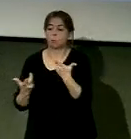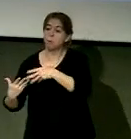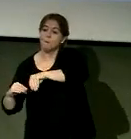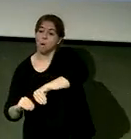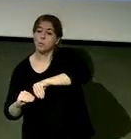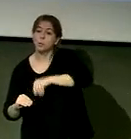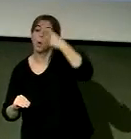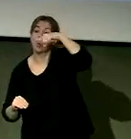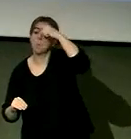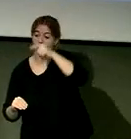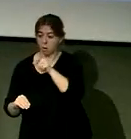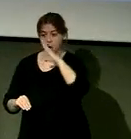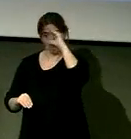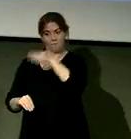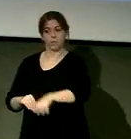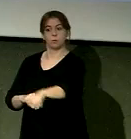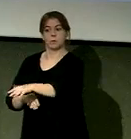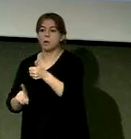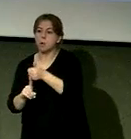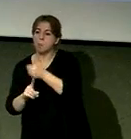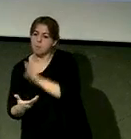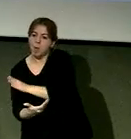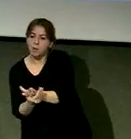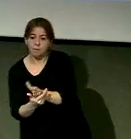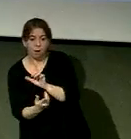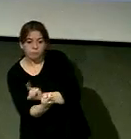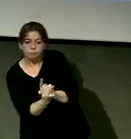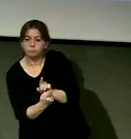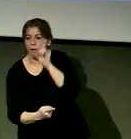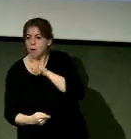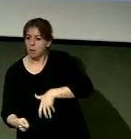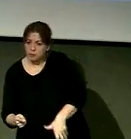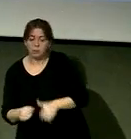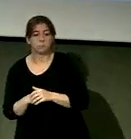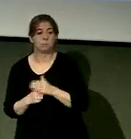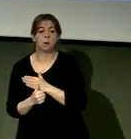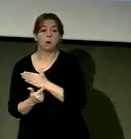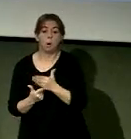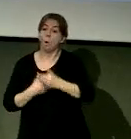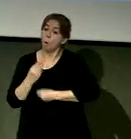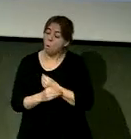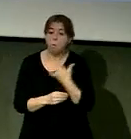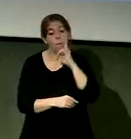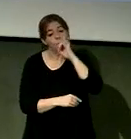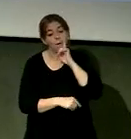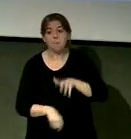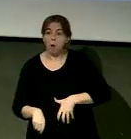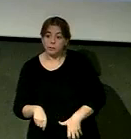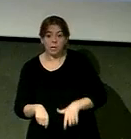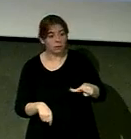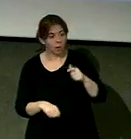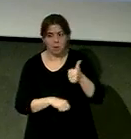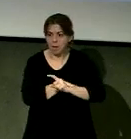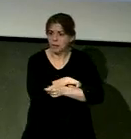formations à destination des professionnels de la périnatalité, des accompagnements à l'arrêt pour les femmes enceintes et